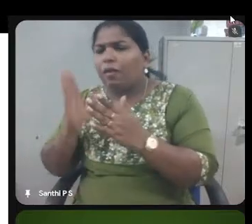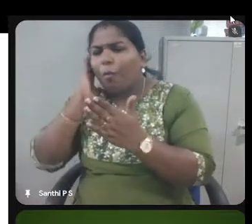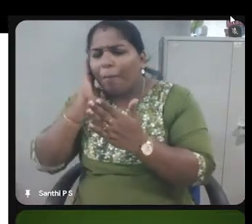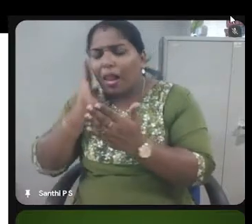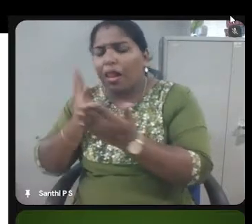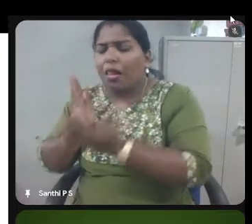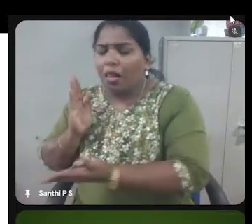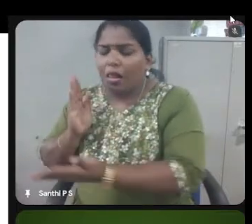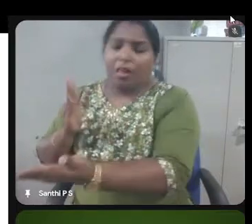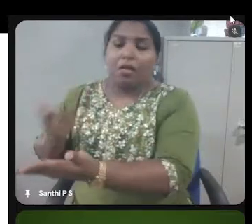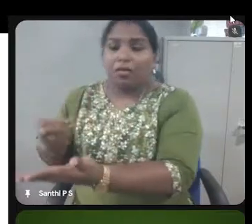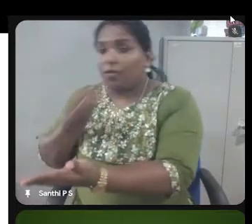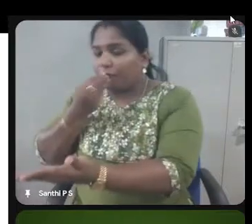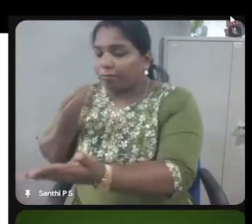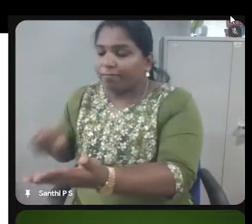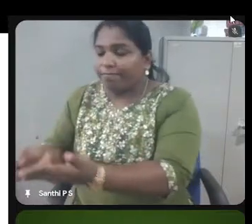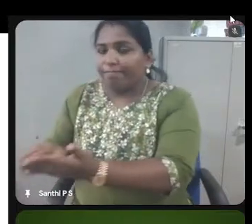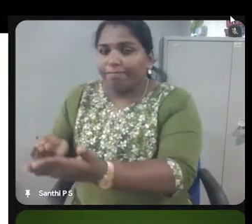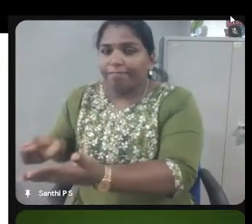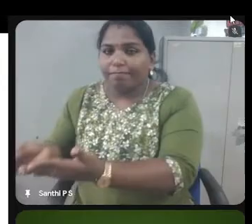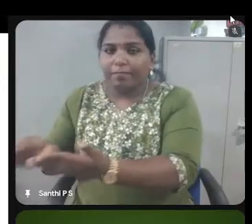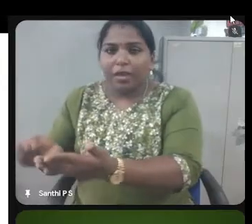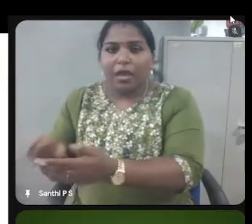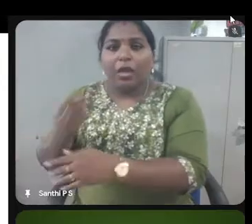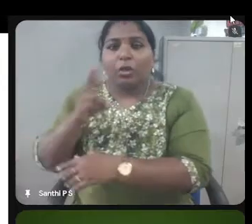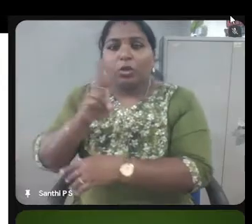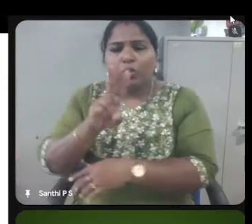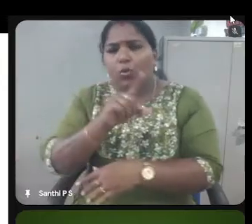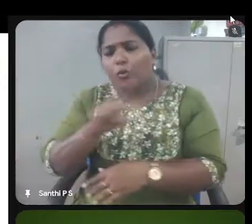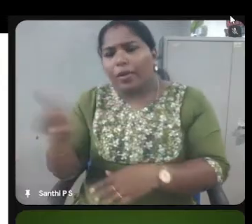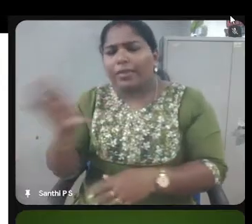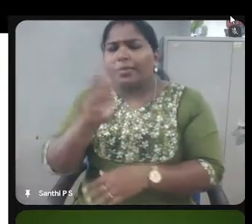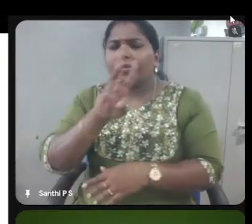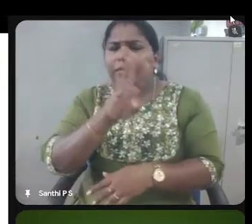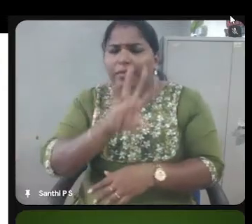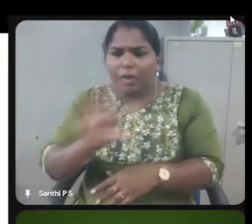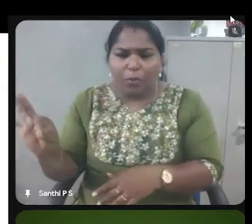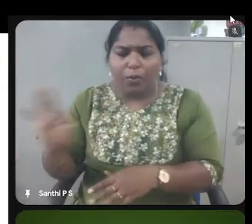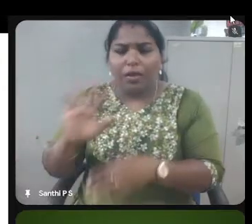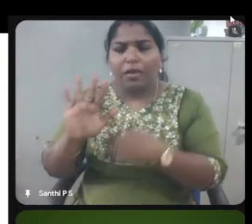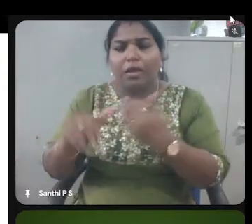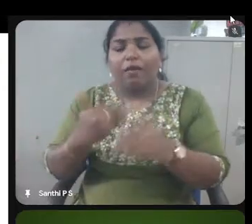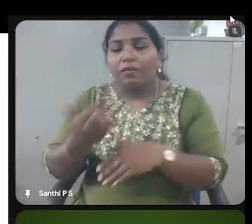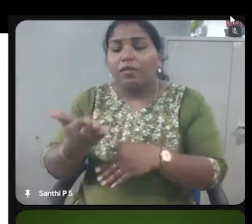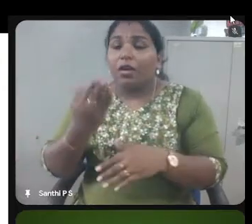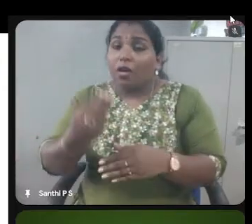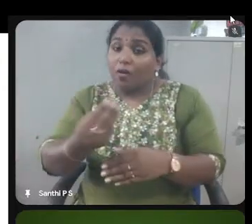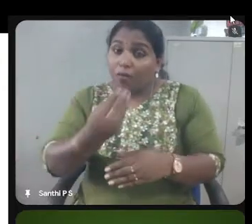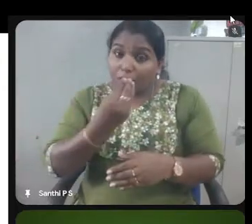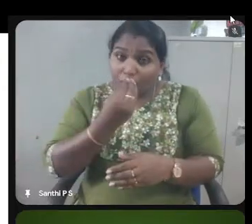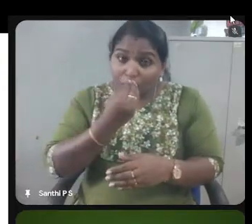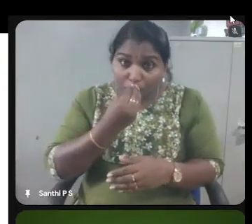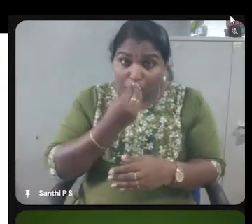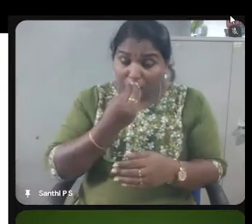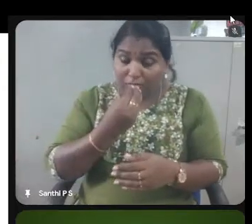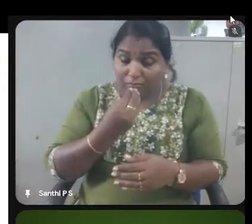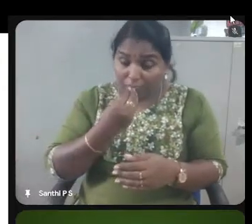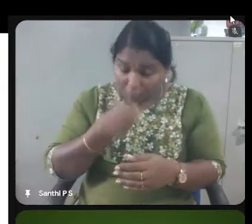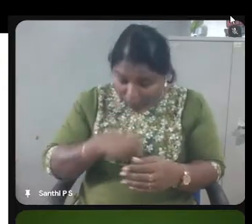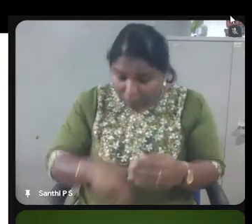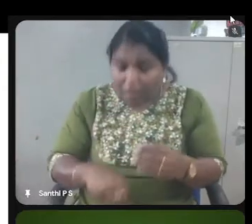കാണിച്ചു കൊടുത്ത് പിന്നെ ഒരു 2-3 വീക്സ് ആയപ്പം ഈ ഭക്ഷണം കഴിക്കണമെങ്കിൽ ഈ ഒരു ഫോൺ ഇല്ലാതെ